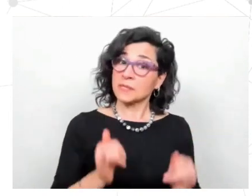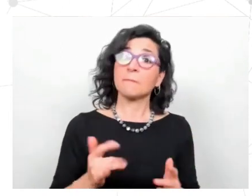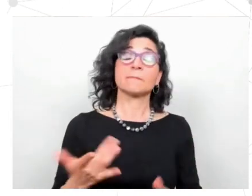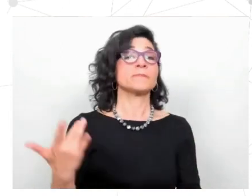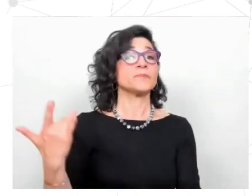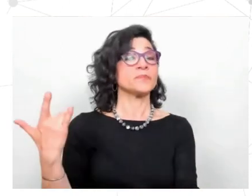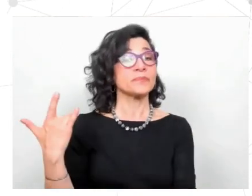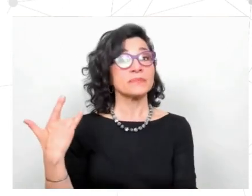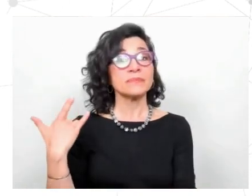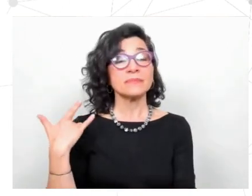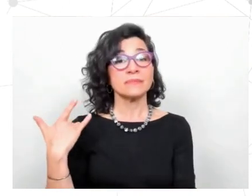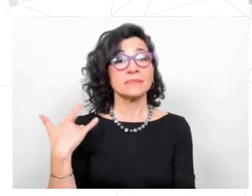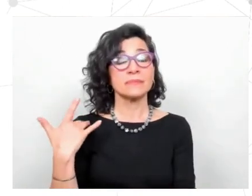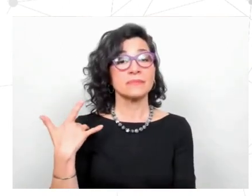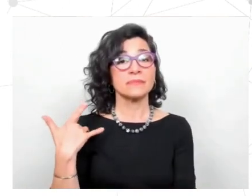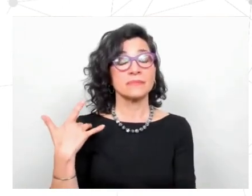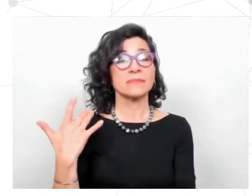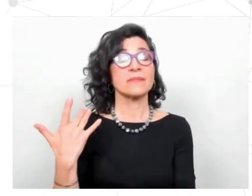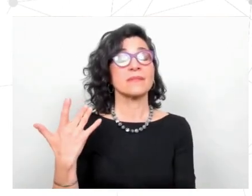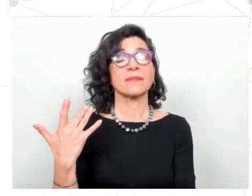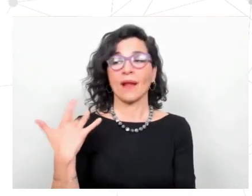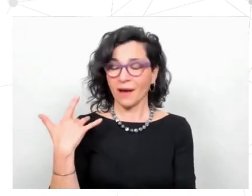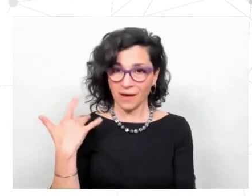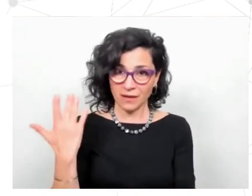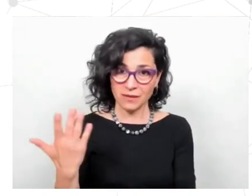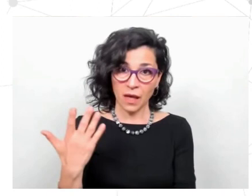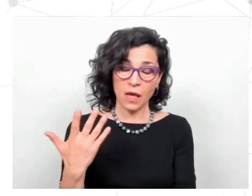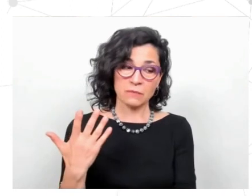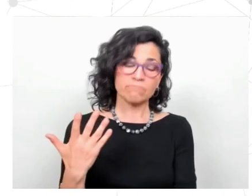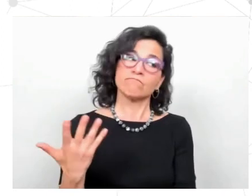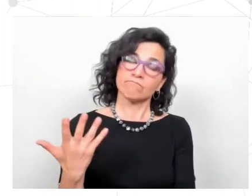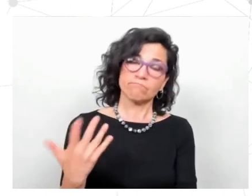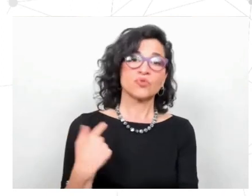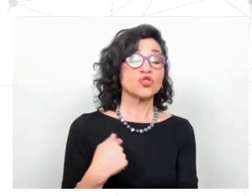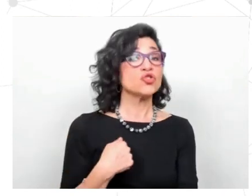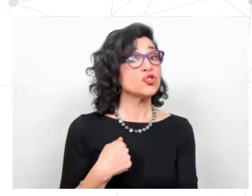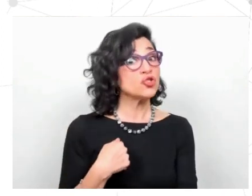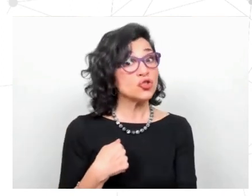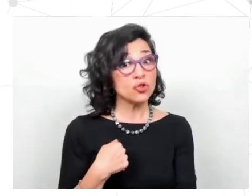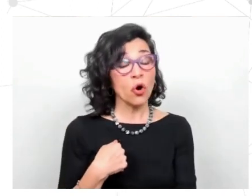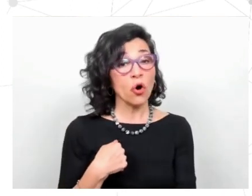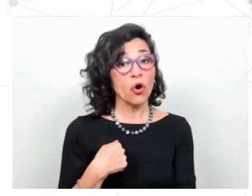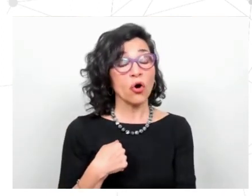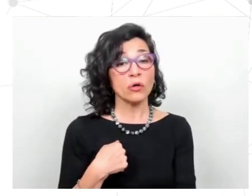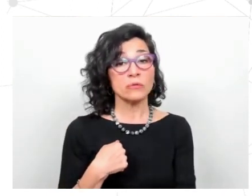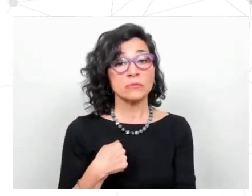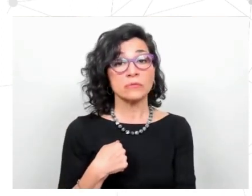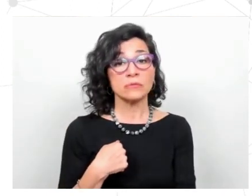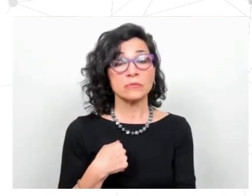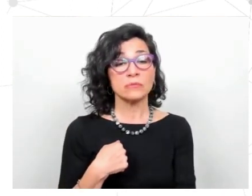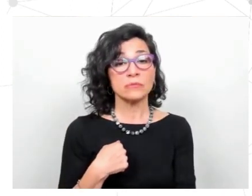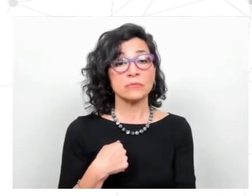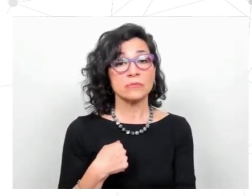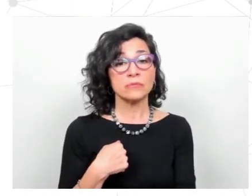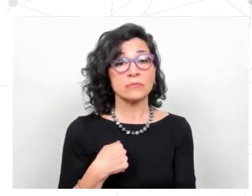Grazie. Allora, io intanto è stato